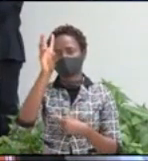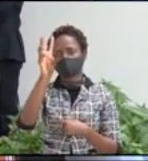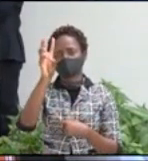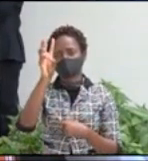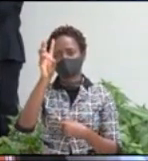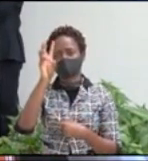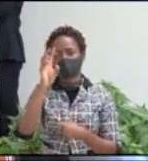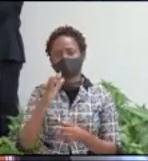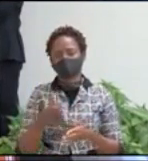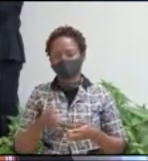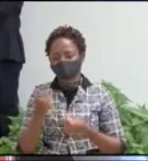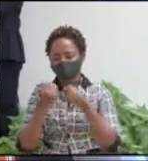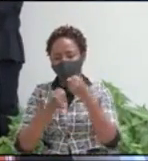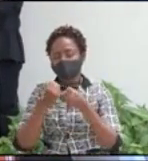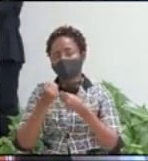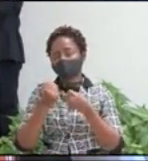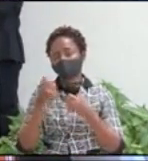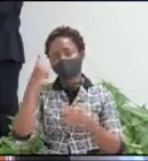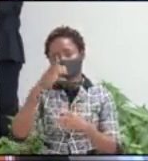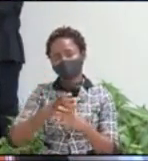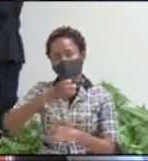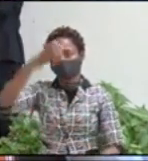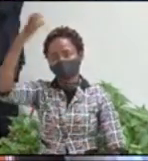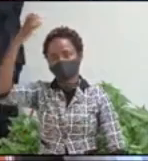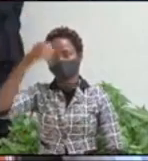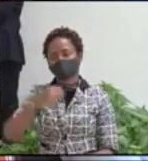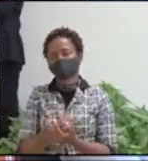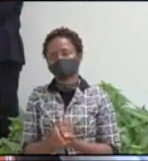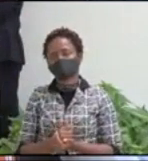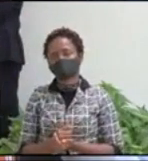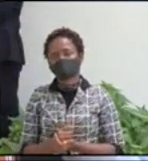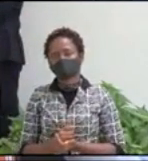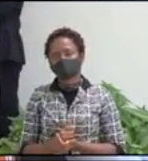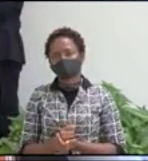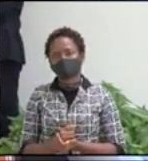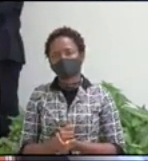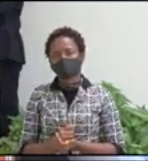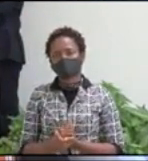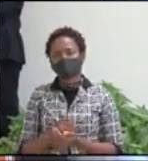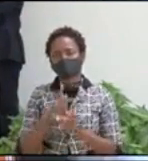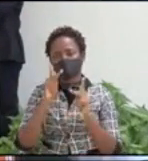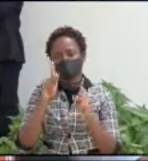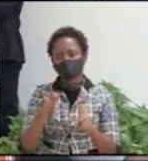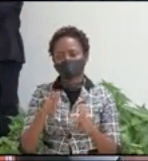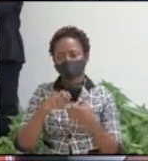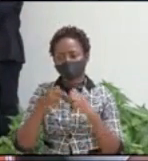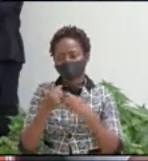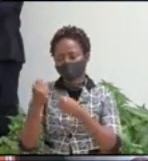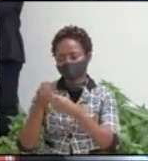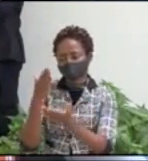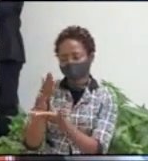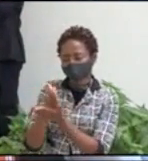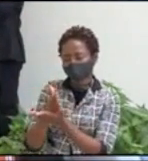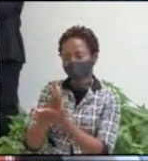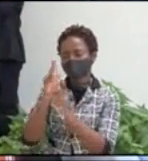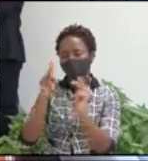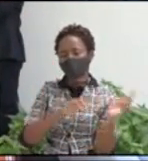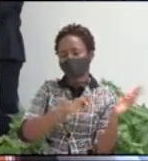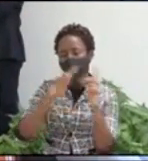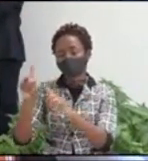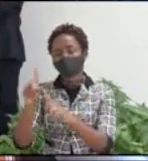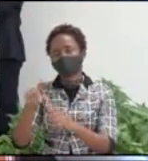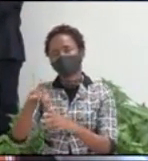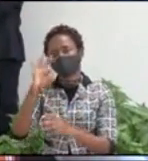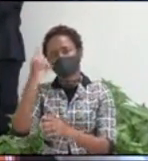nous. Et montré les campagnes. Tout le monde, nous voyons les trailers. Son gens, pour nous, tout le